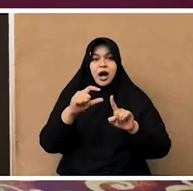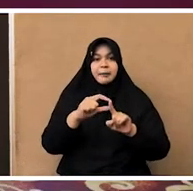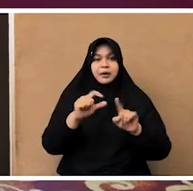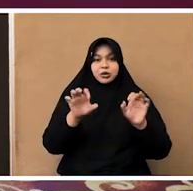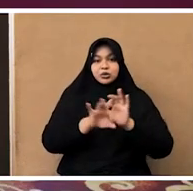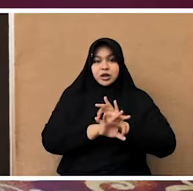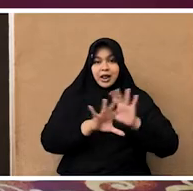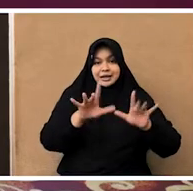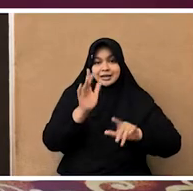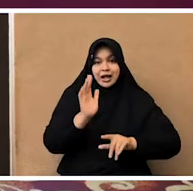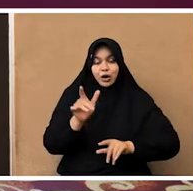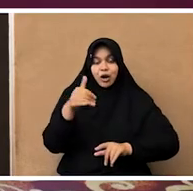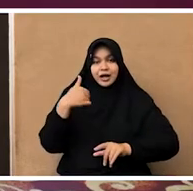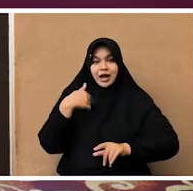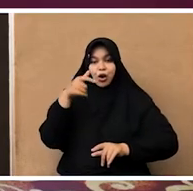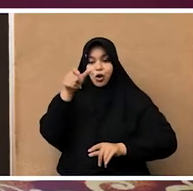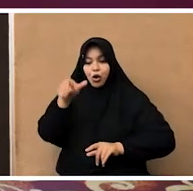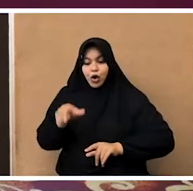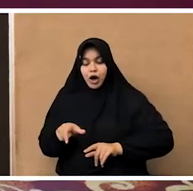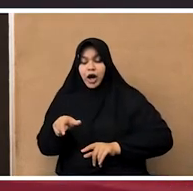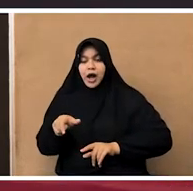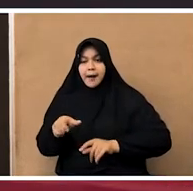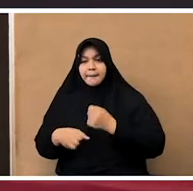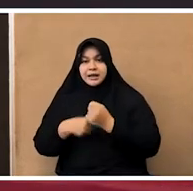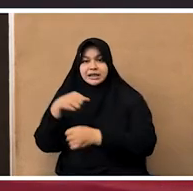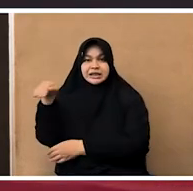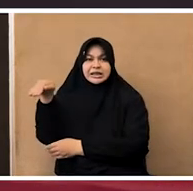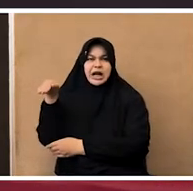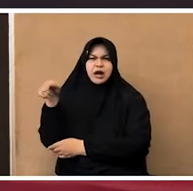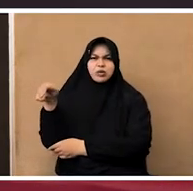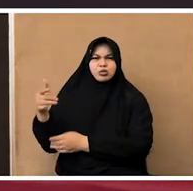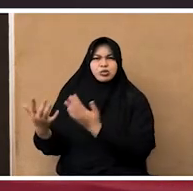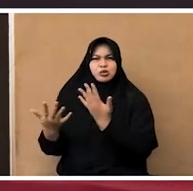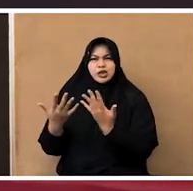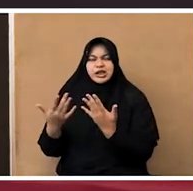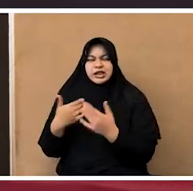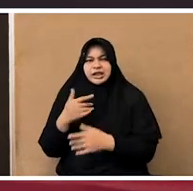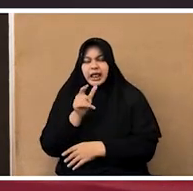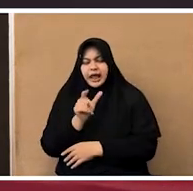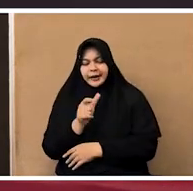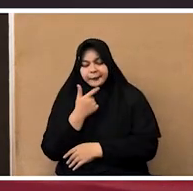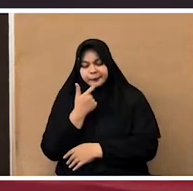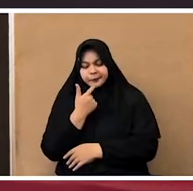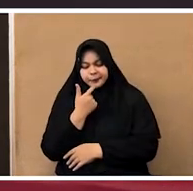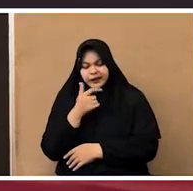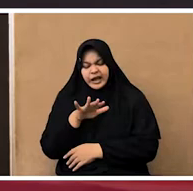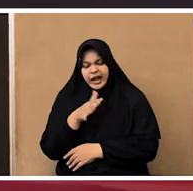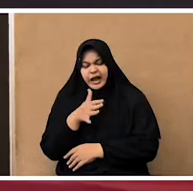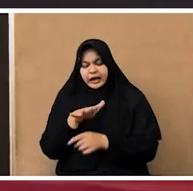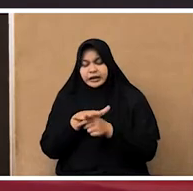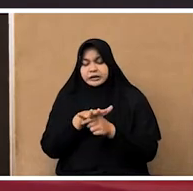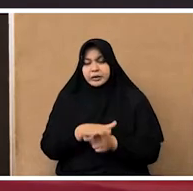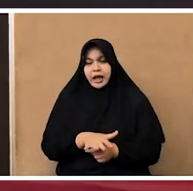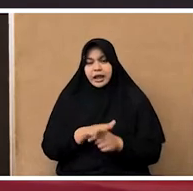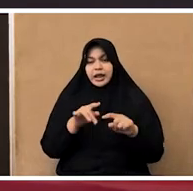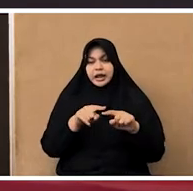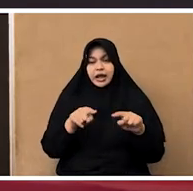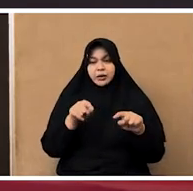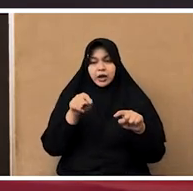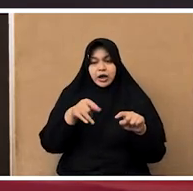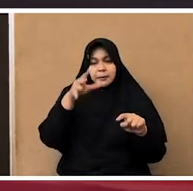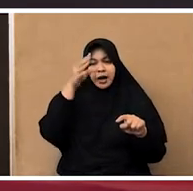kejahatan itu dia misalnya punya apa ya memang istilahnya agak ini sih agak-agak diskriminatif cuman kan